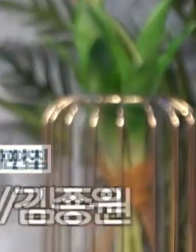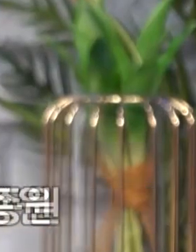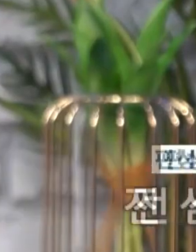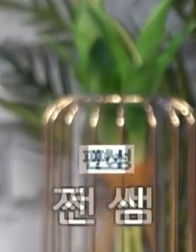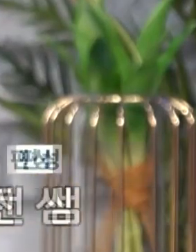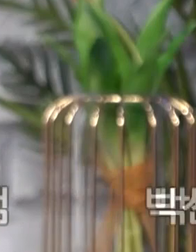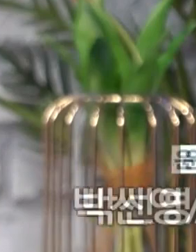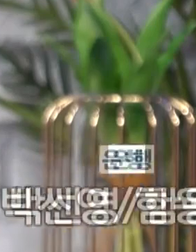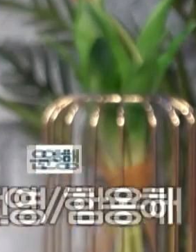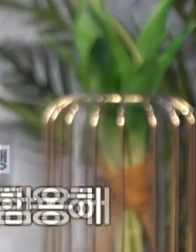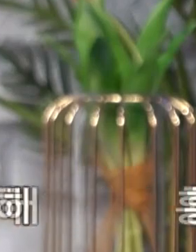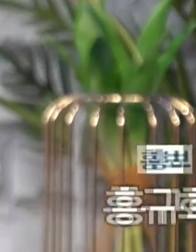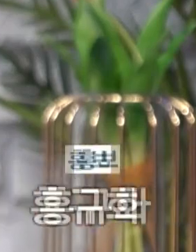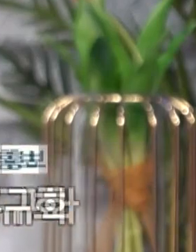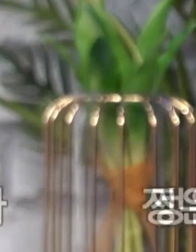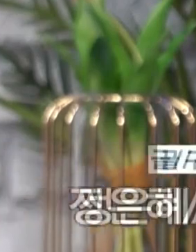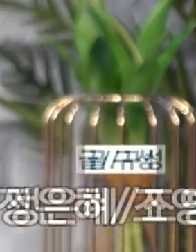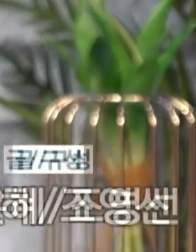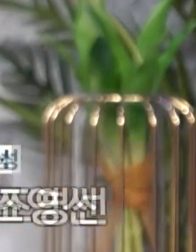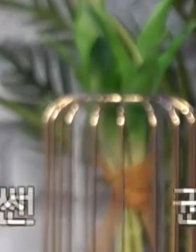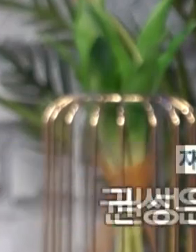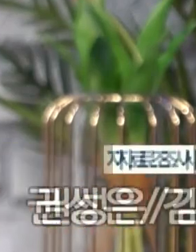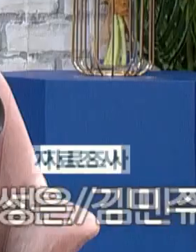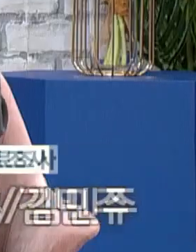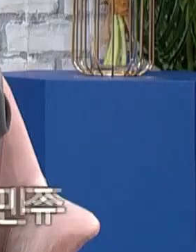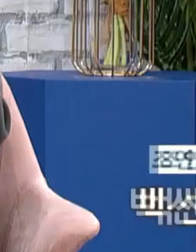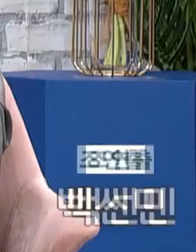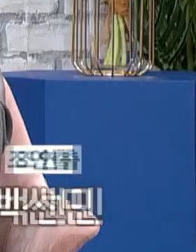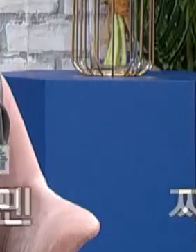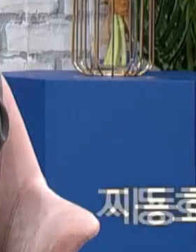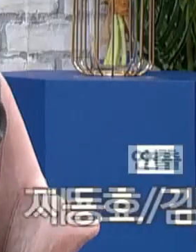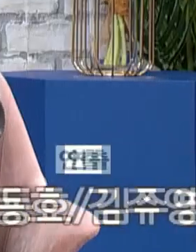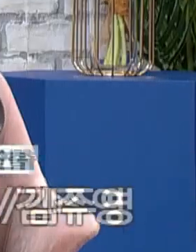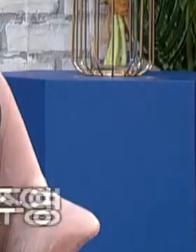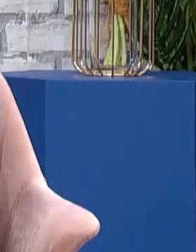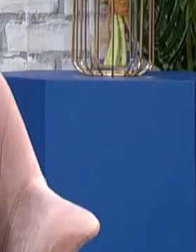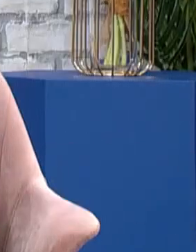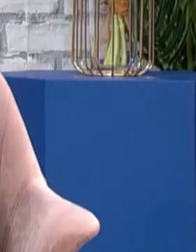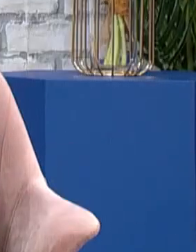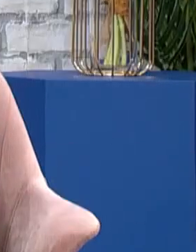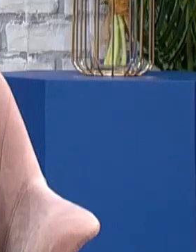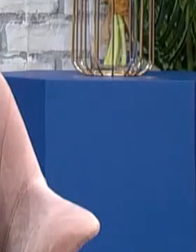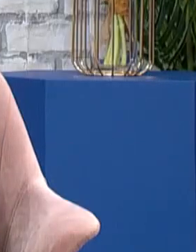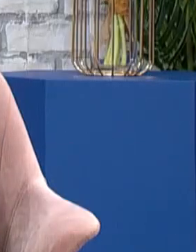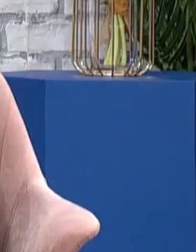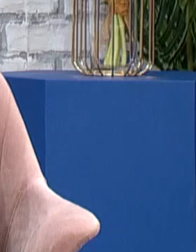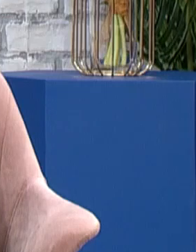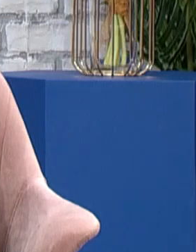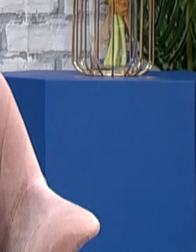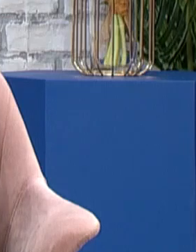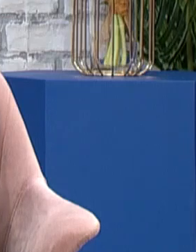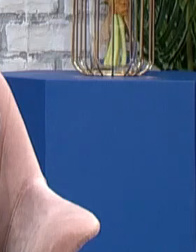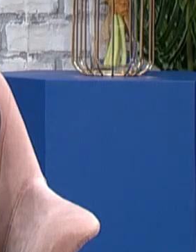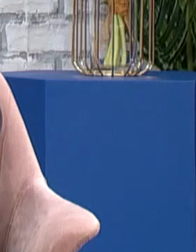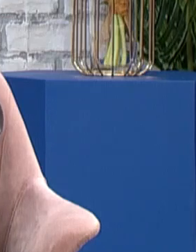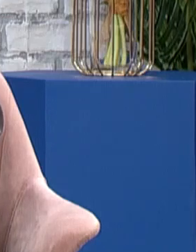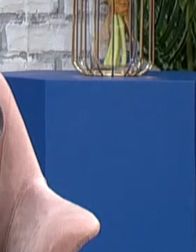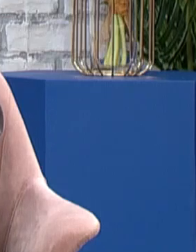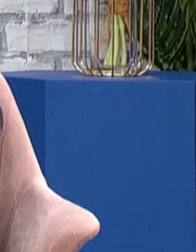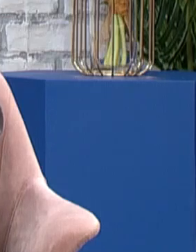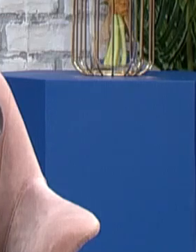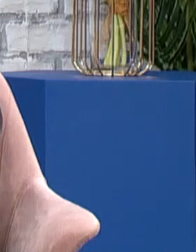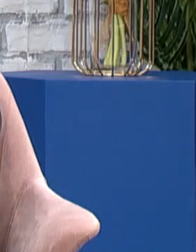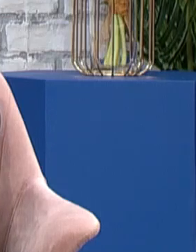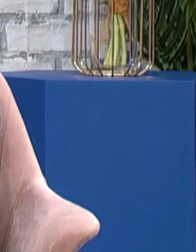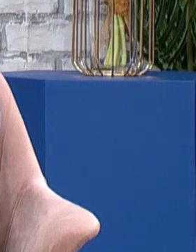왜 퍼날랜다 그러잖아요. 그렇죠. 예예. 예. 공유하시면은 보시면서 아마 보시는 분들도 고맙다 그럴 거예요. 네. 네 고맙습니다. 네. 자